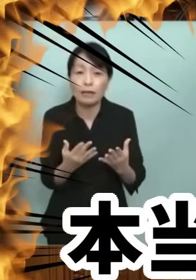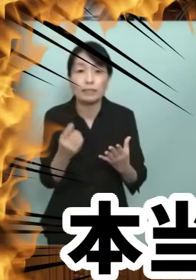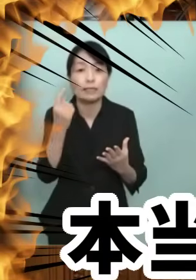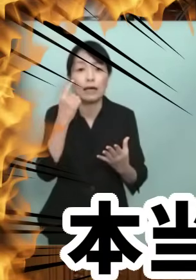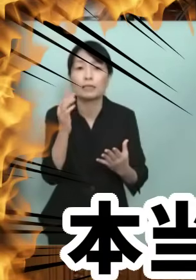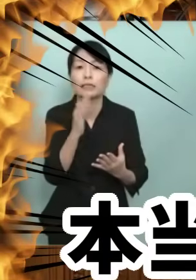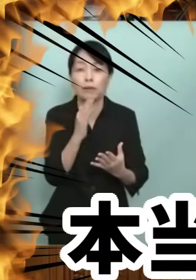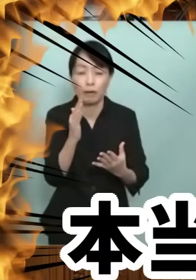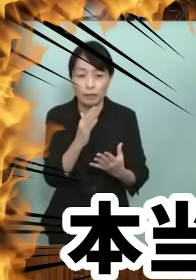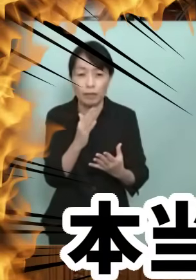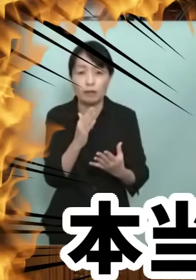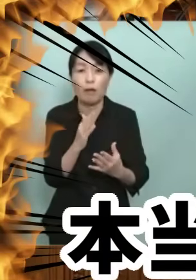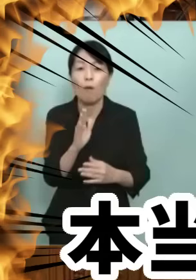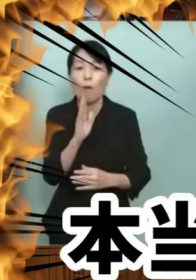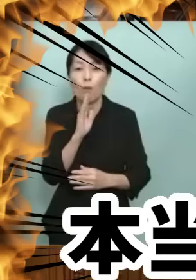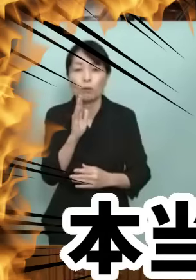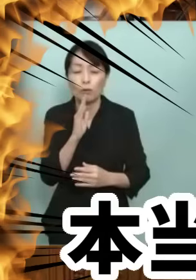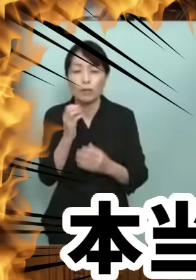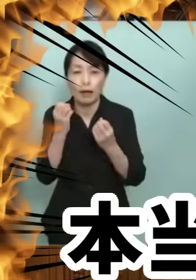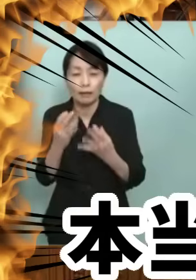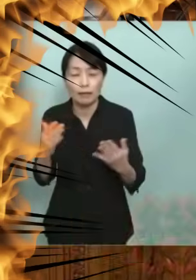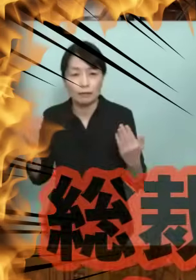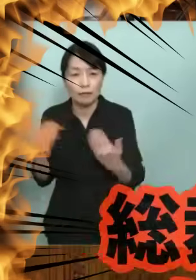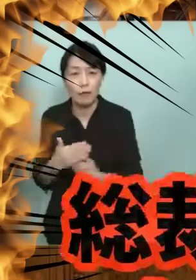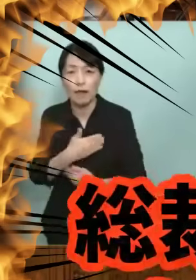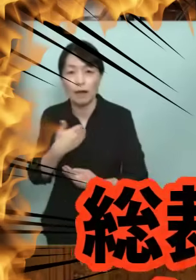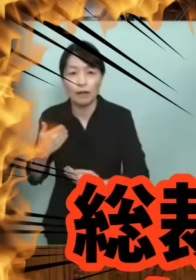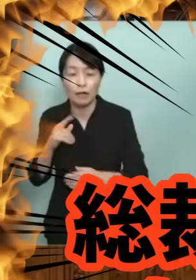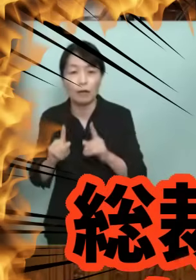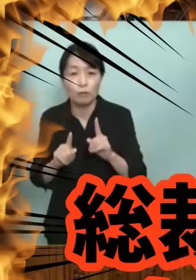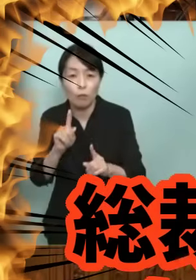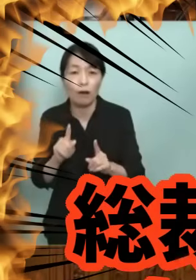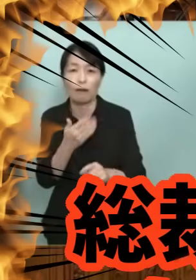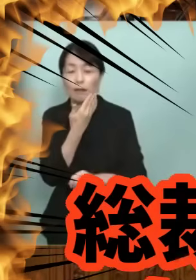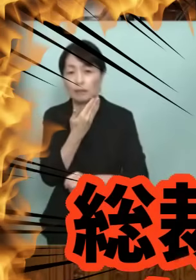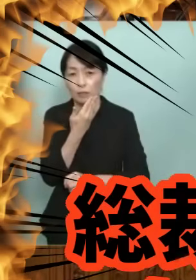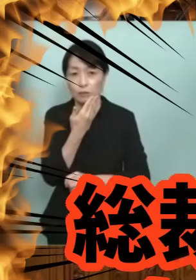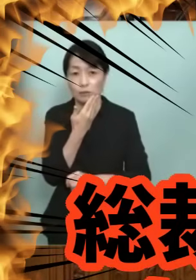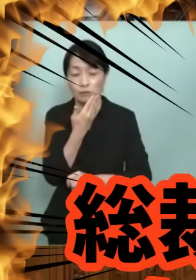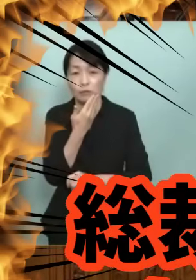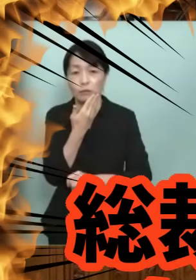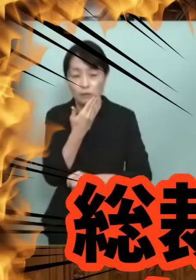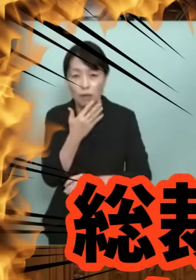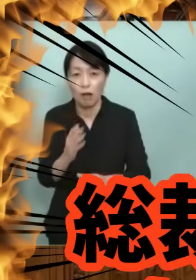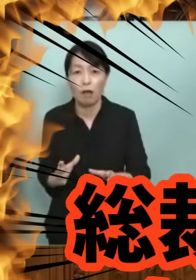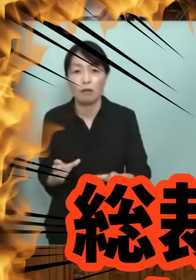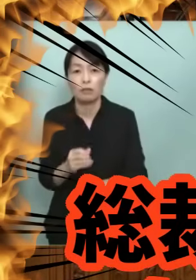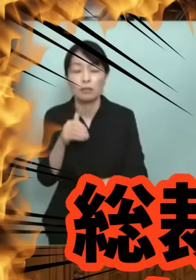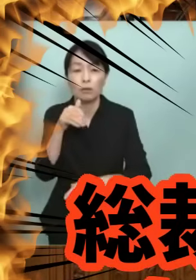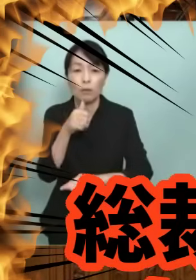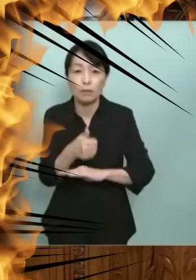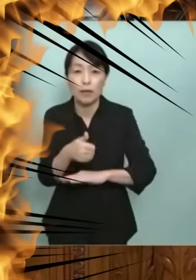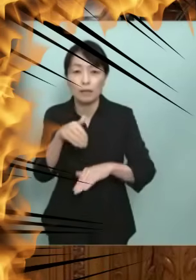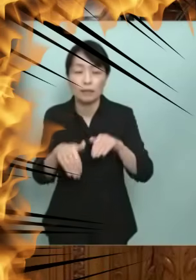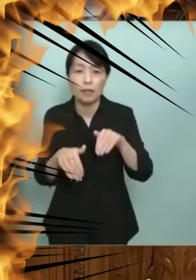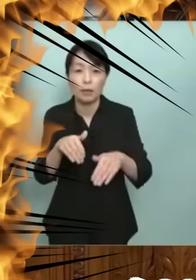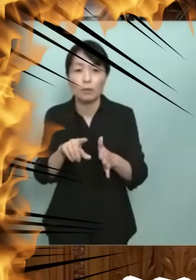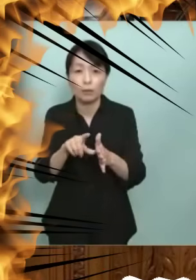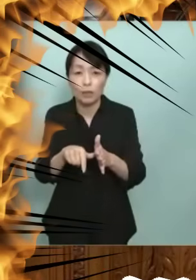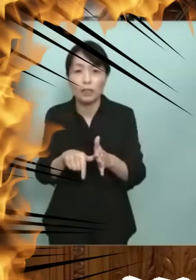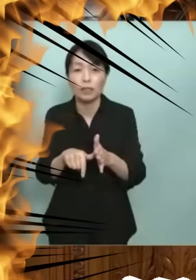に殺されたかどうかだ戦中のあなた自身の言葉です